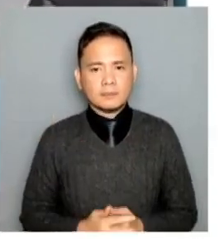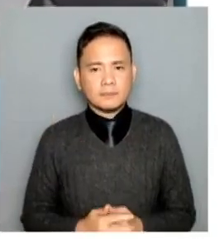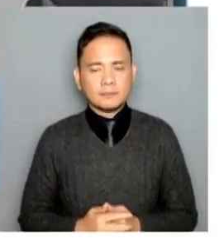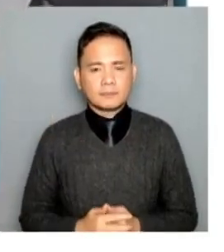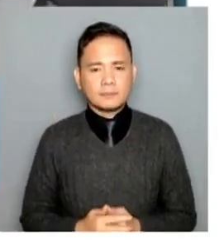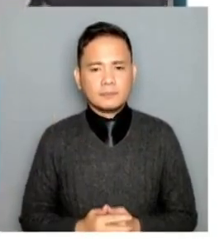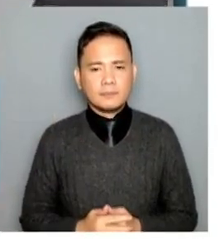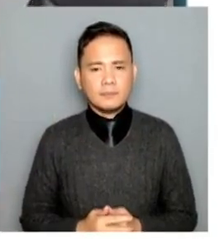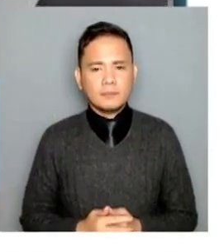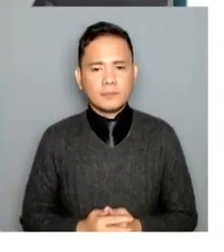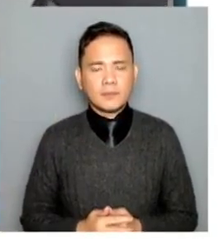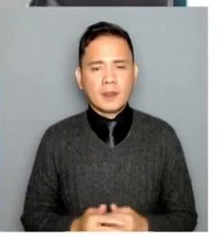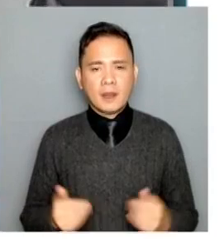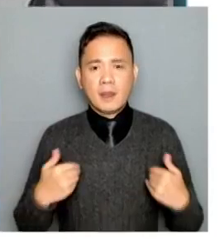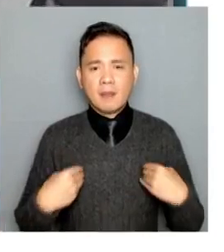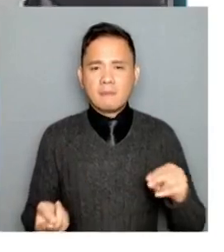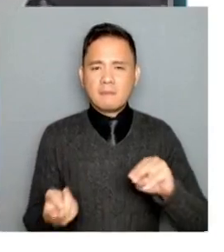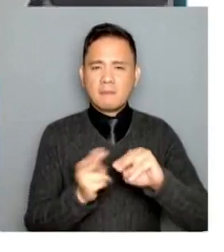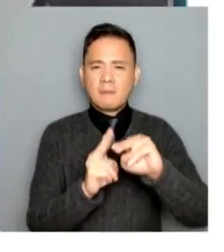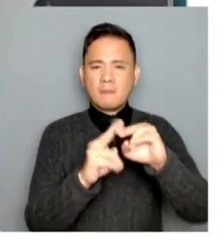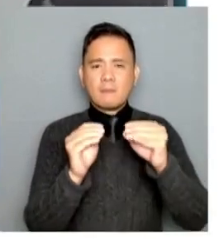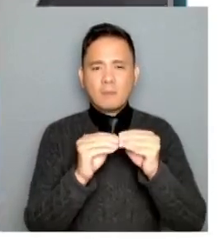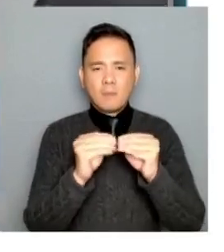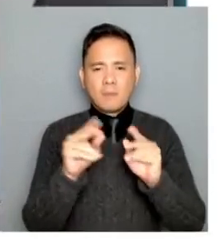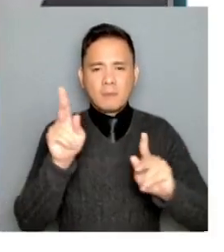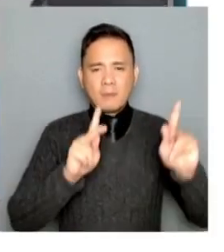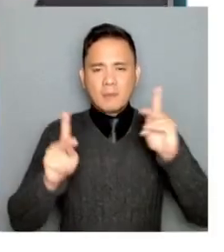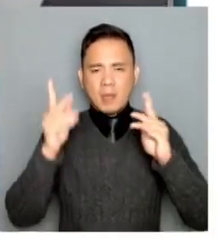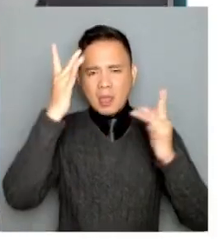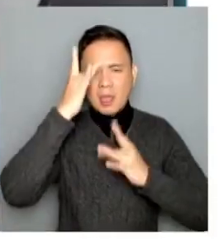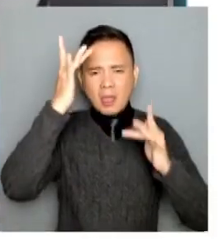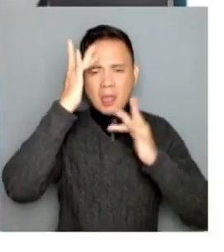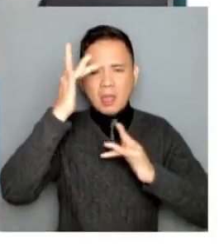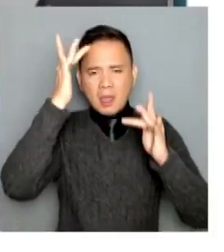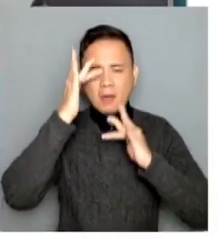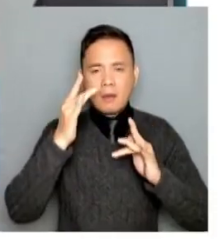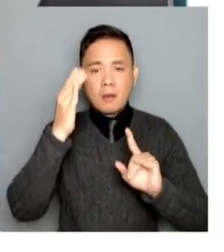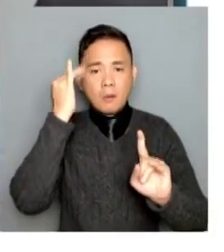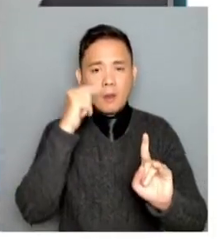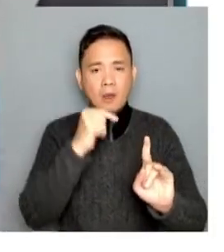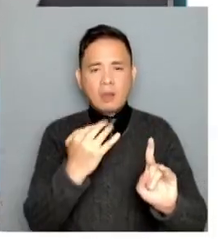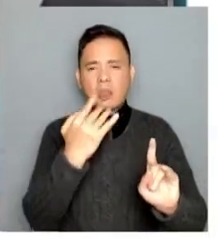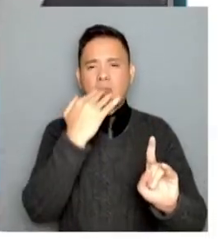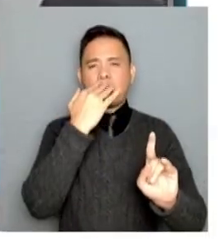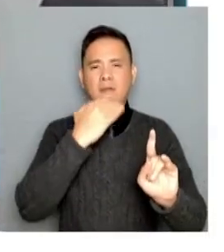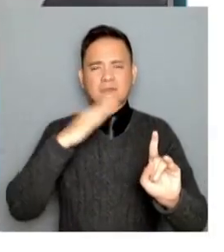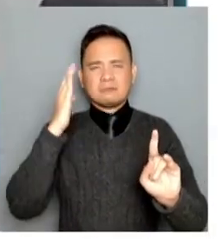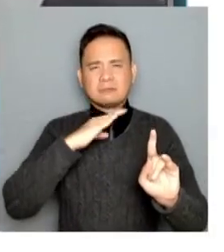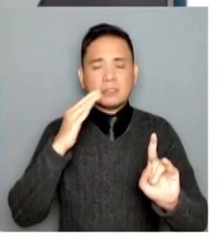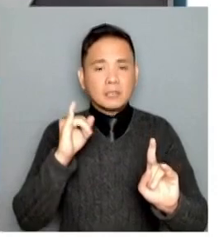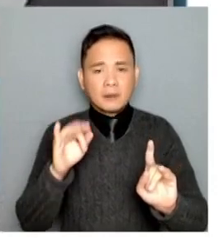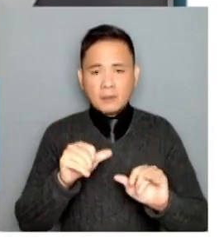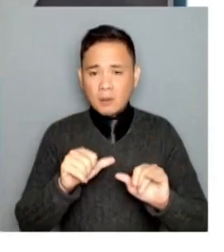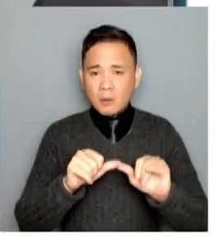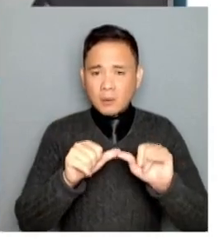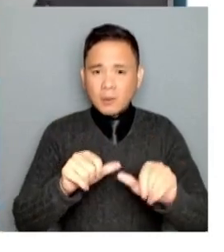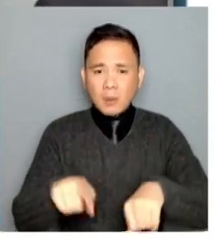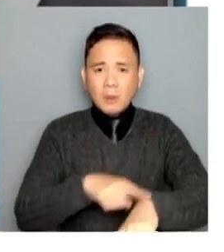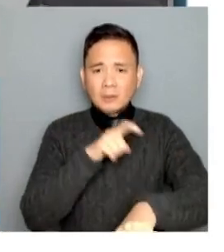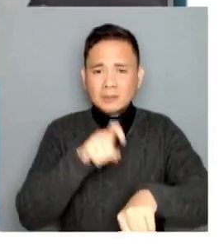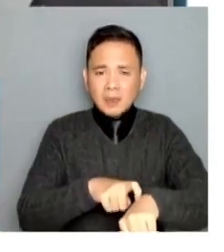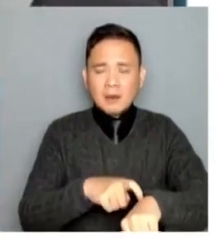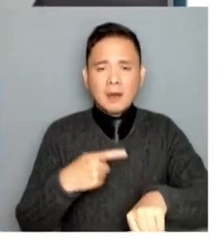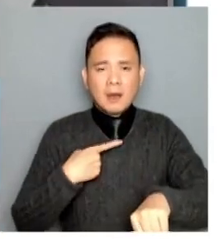Medyo dumadami po dahil yung effect pala niya, medyo pag tumatagal ng tumatagal, dumadami